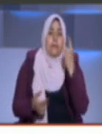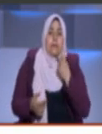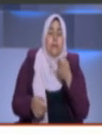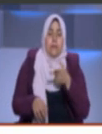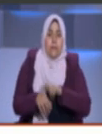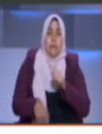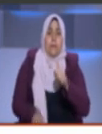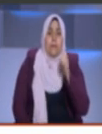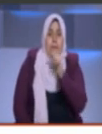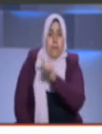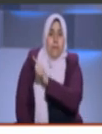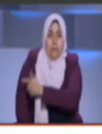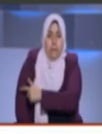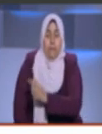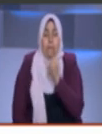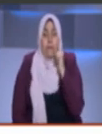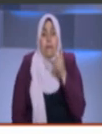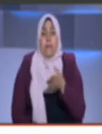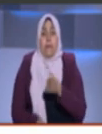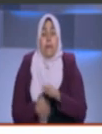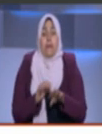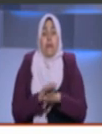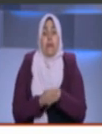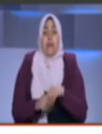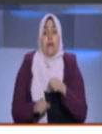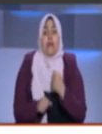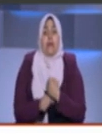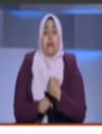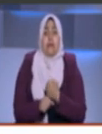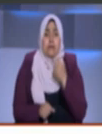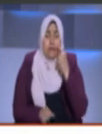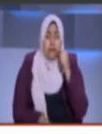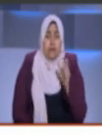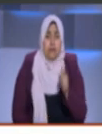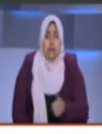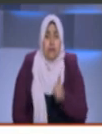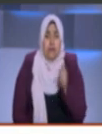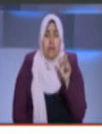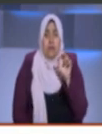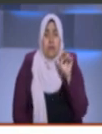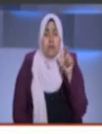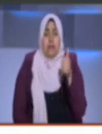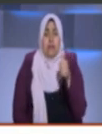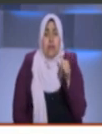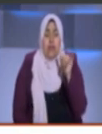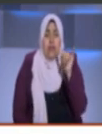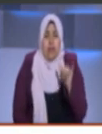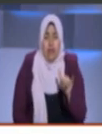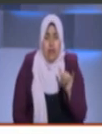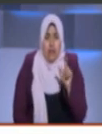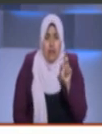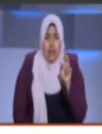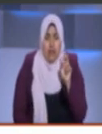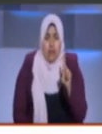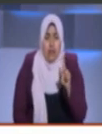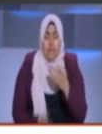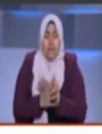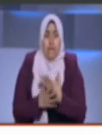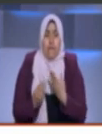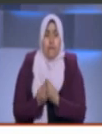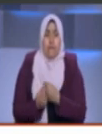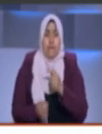امبارح. ده الامر اللي دعا النهارده نائب رئيس معهد روبرت كوخ الوبائي الاحصائي المسؤول عن الاحصاءات هنا في المانيا